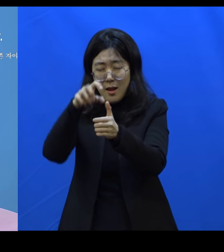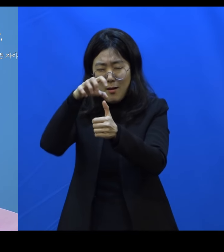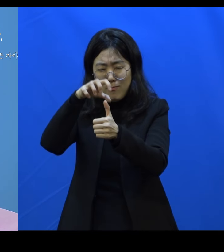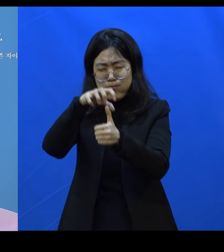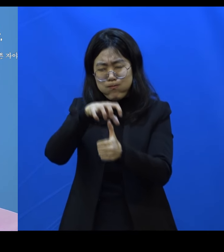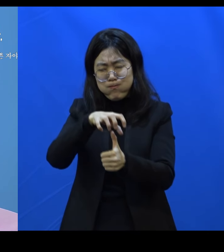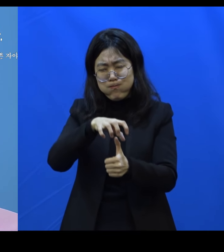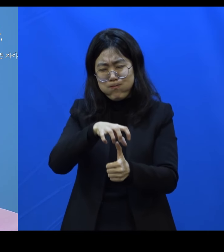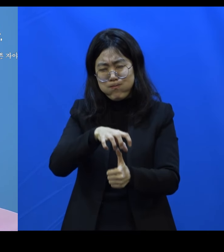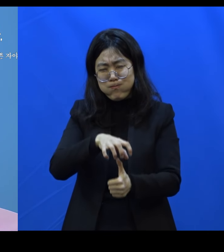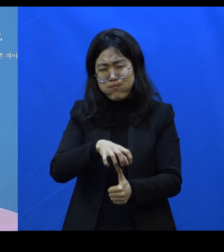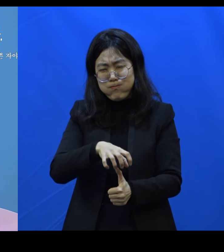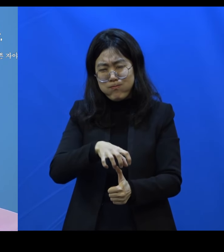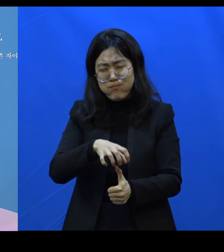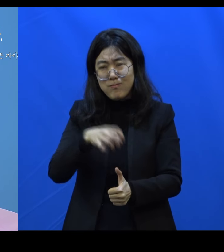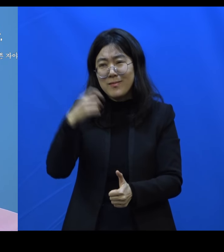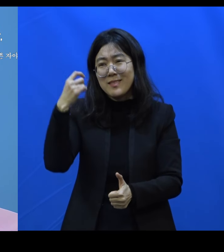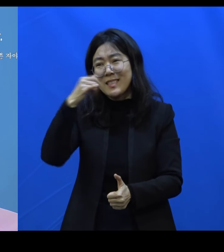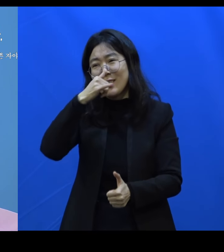Spiritual depression이라는 거예요.